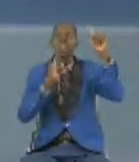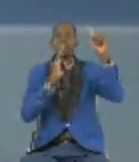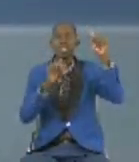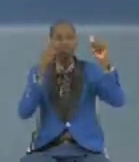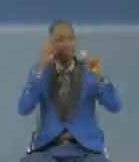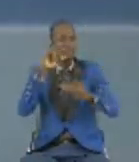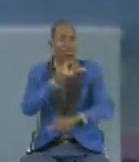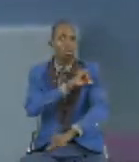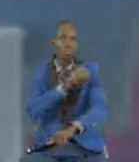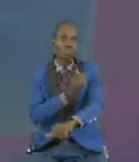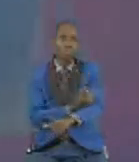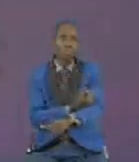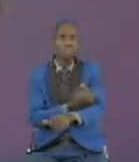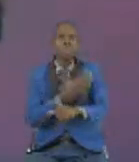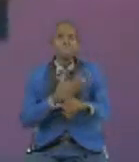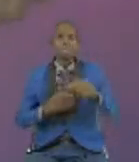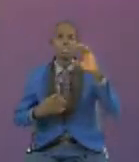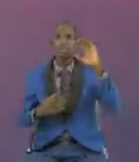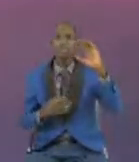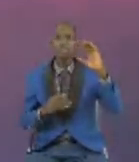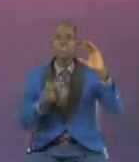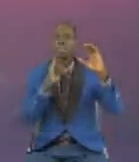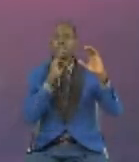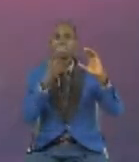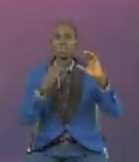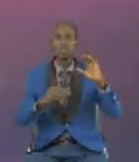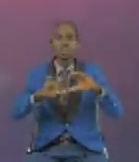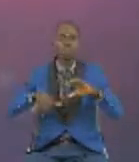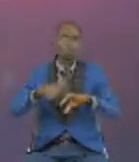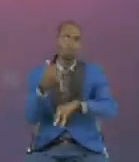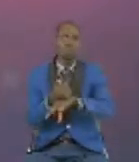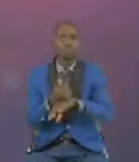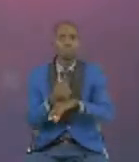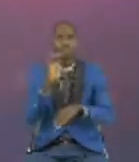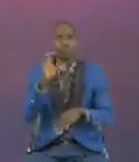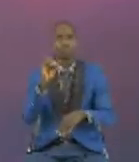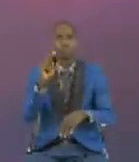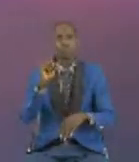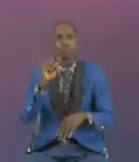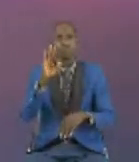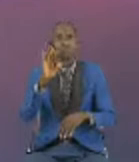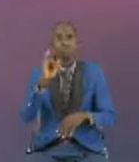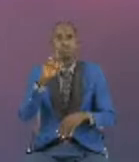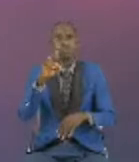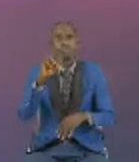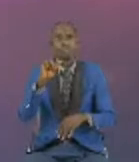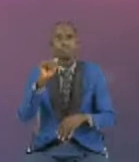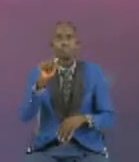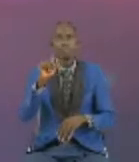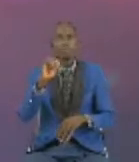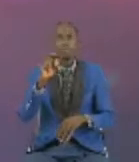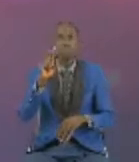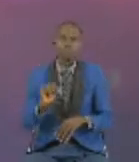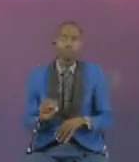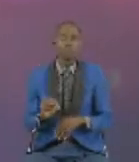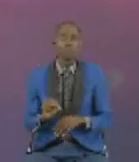l'autorité. Ensuite, le C, c'est la confirmation. Quand vous parcourez les actes des apôtres, vous verrez le A